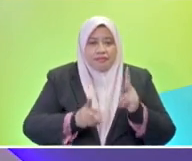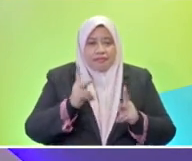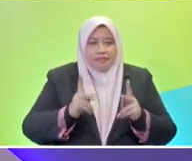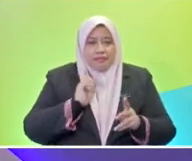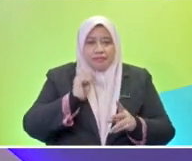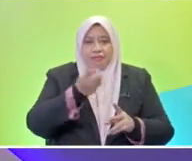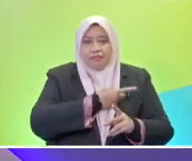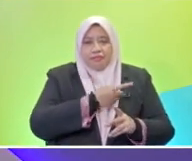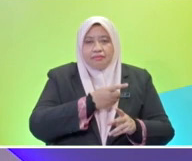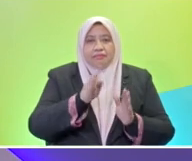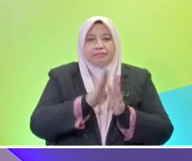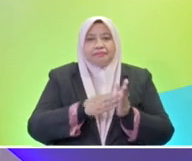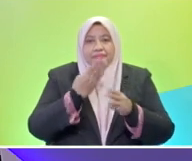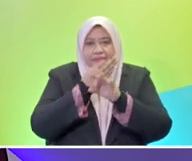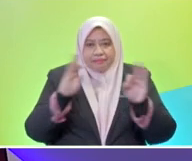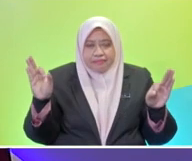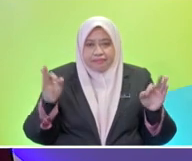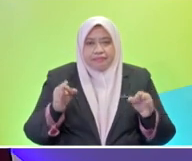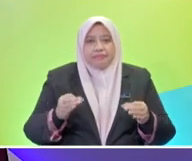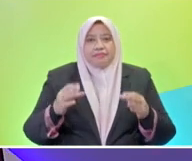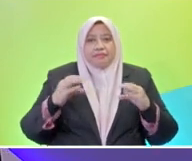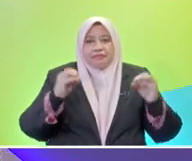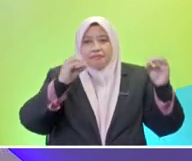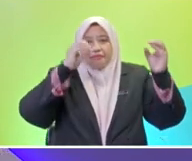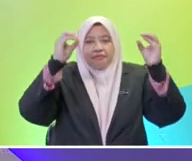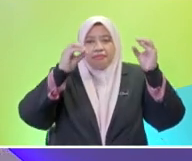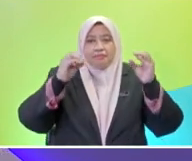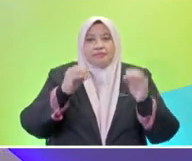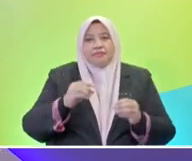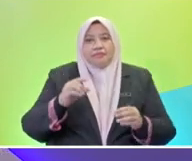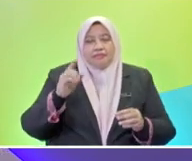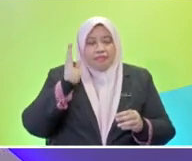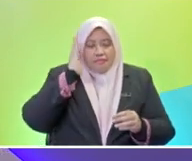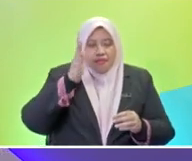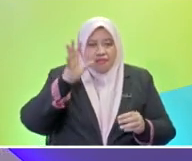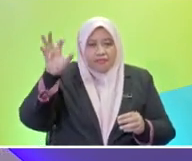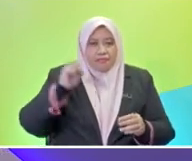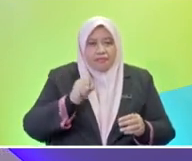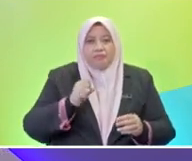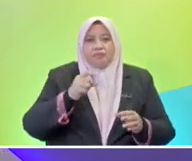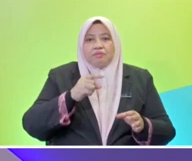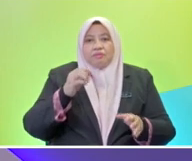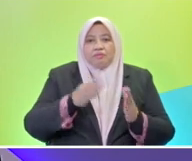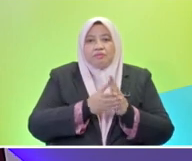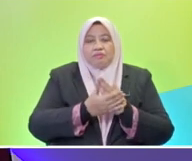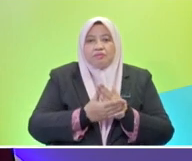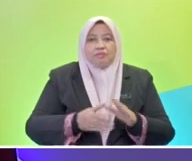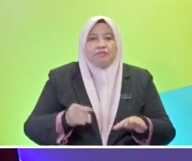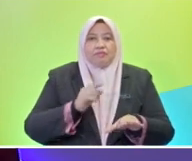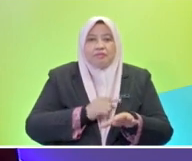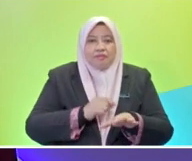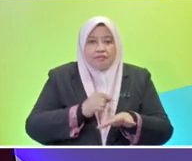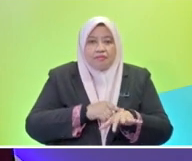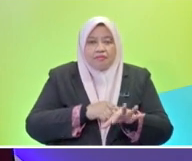kita membebaskan karbon oksigen, dia akan diserap oleh daun, lalu merembeskan ataupun